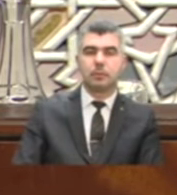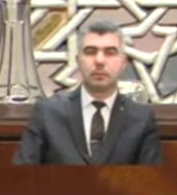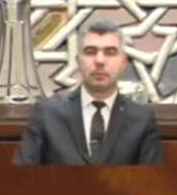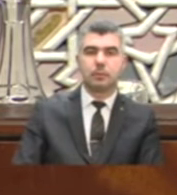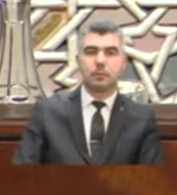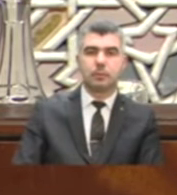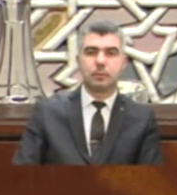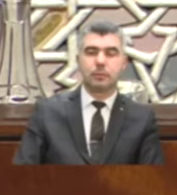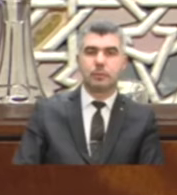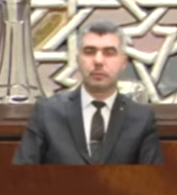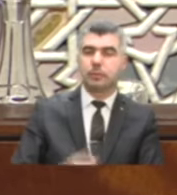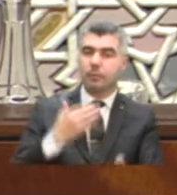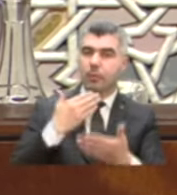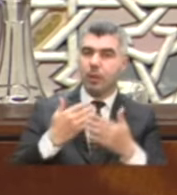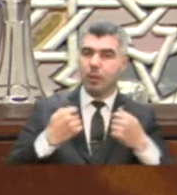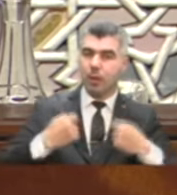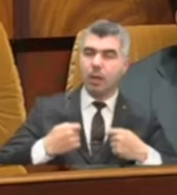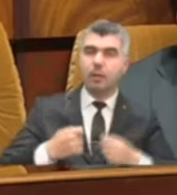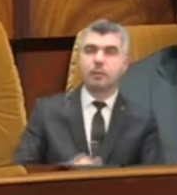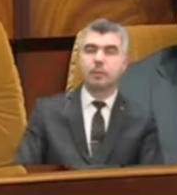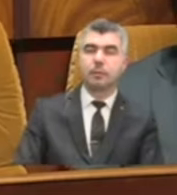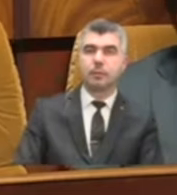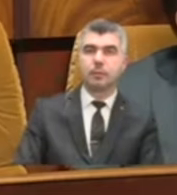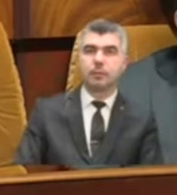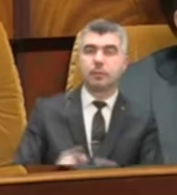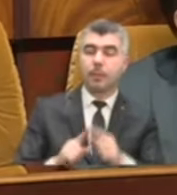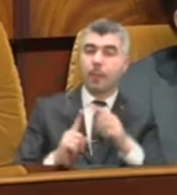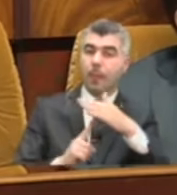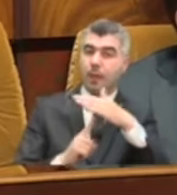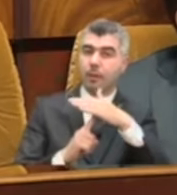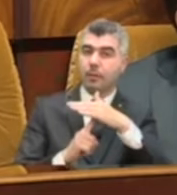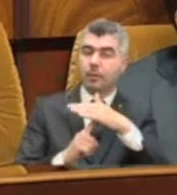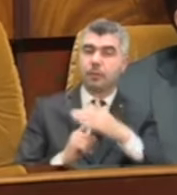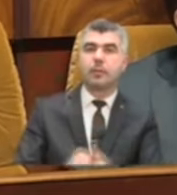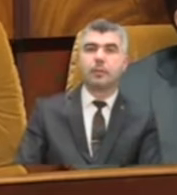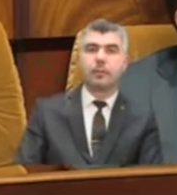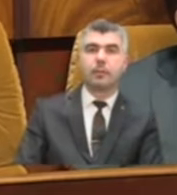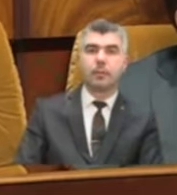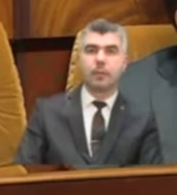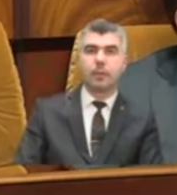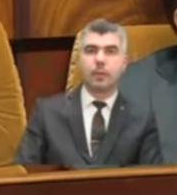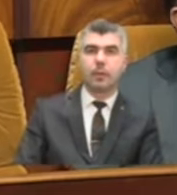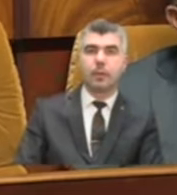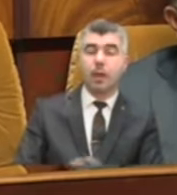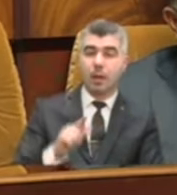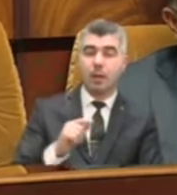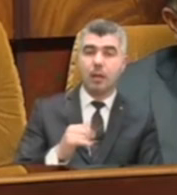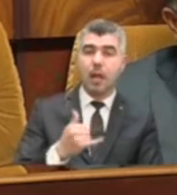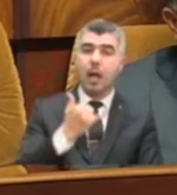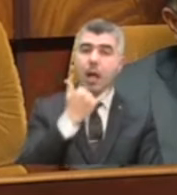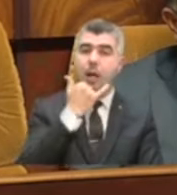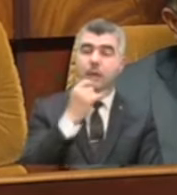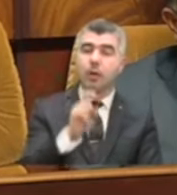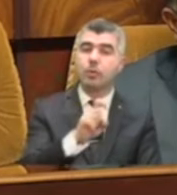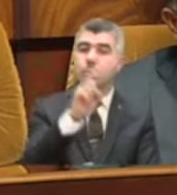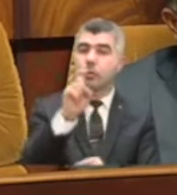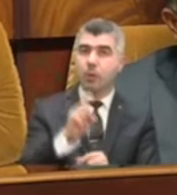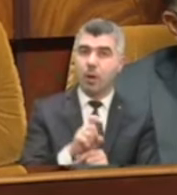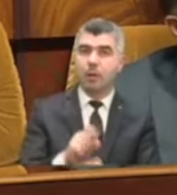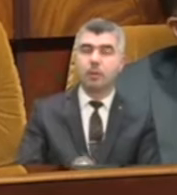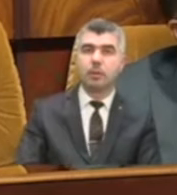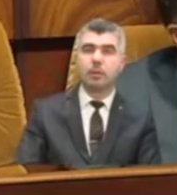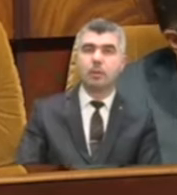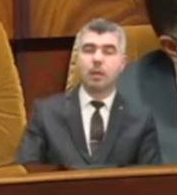الرئيس. شكرا السيد الرئيس. غير بدا من نقطه نظام، وللامانه راه كاين خطا في السؤال، لا يتعلق الامر